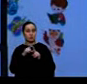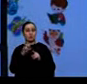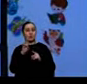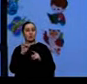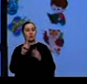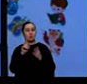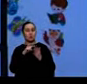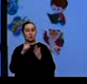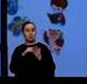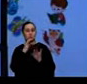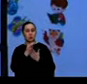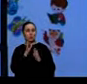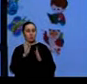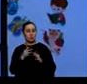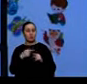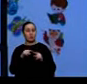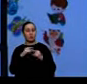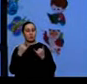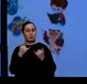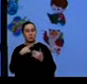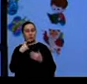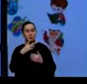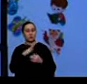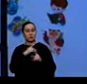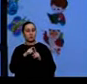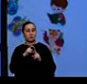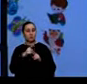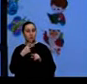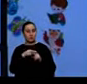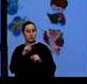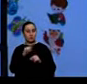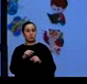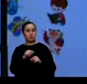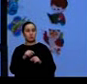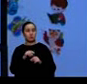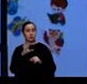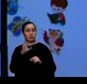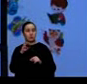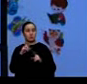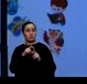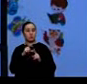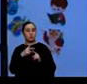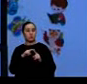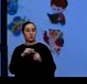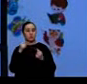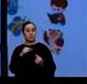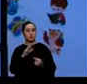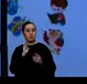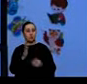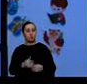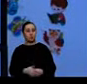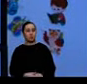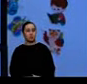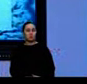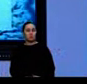сўроғига жавоб бўлар экан? Демак, ҳозир айтиб ўтган сўзларингиз от сўз туркумига тегишли экан.